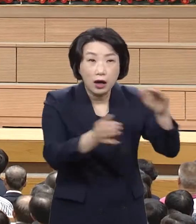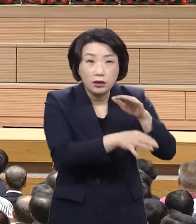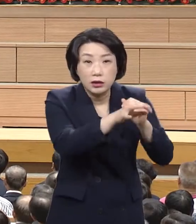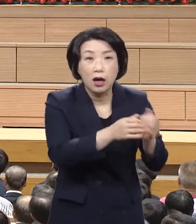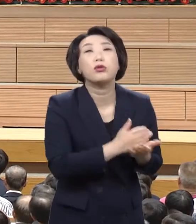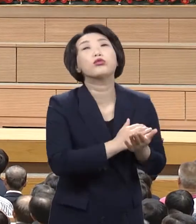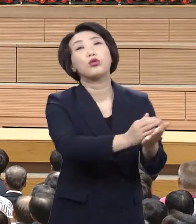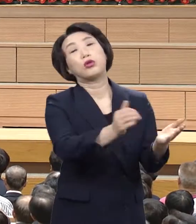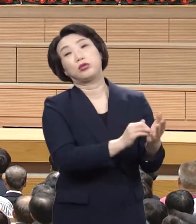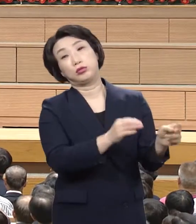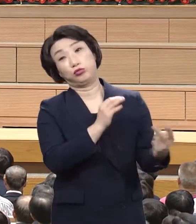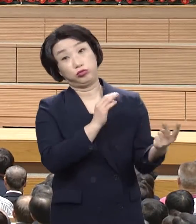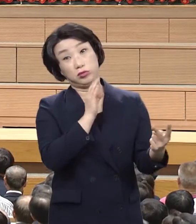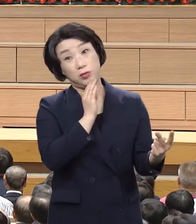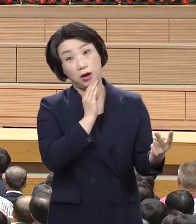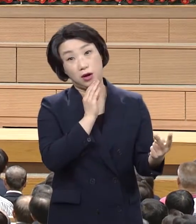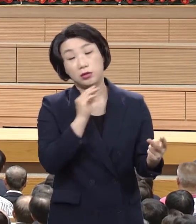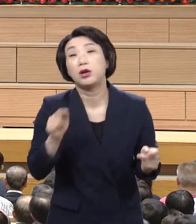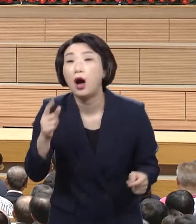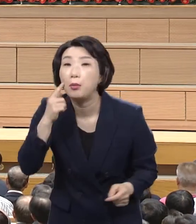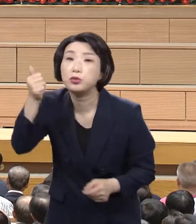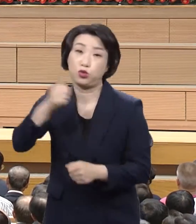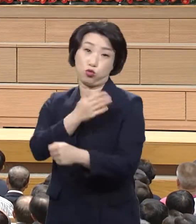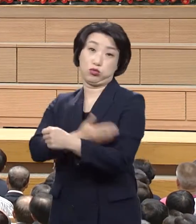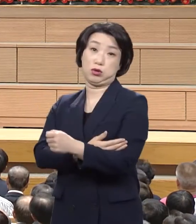권한입니다. 이해가 됩니까?